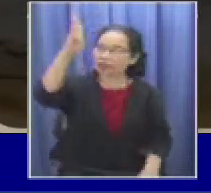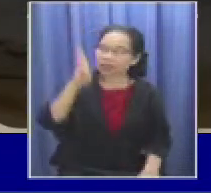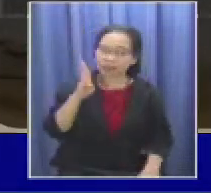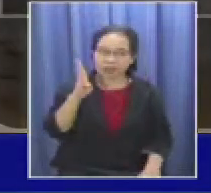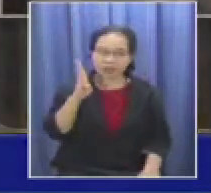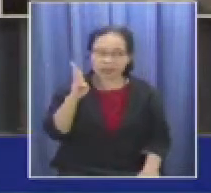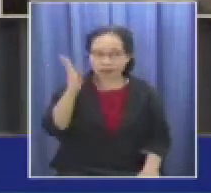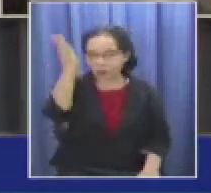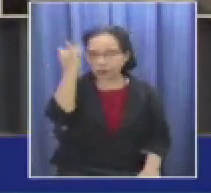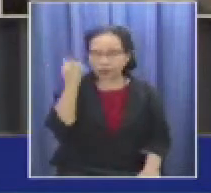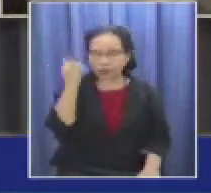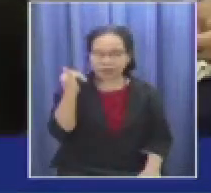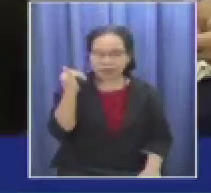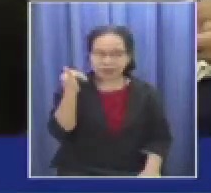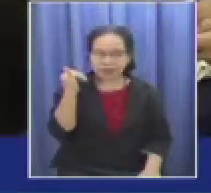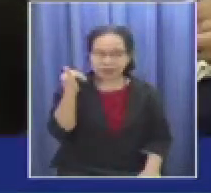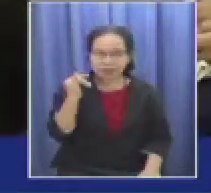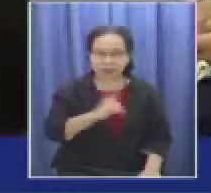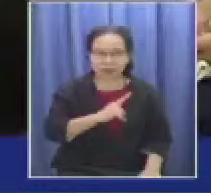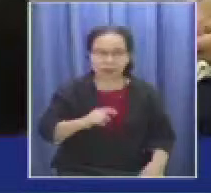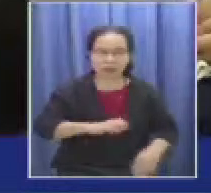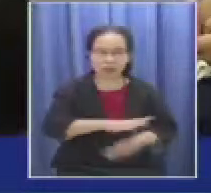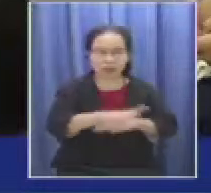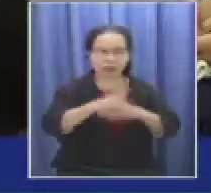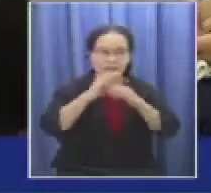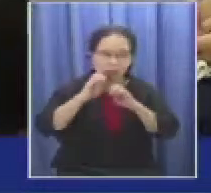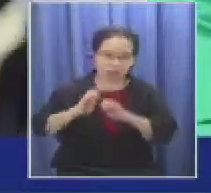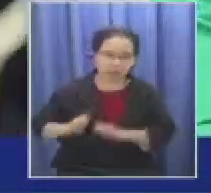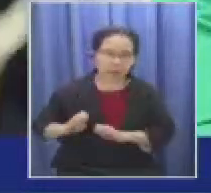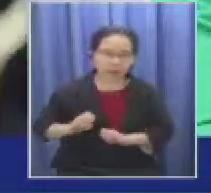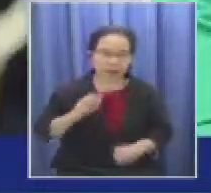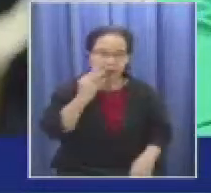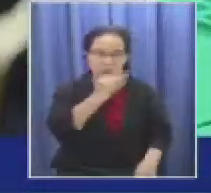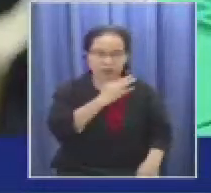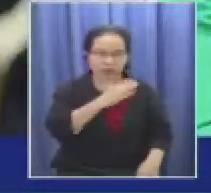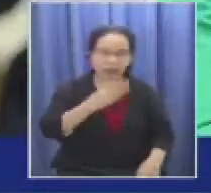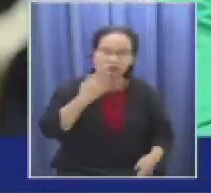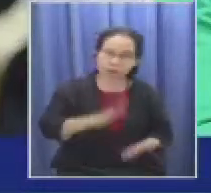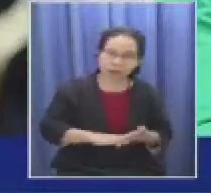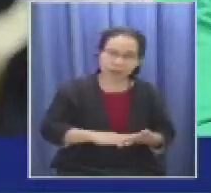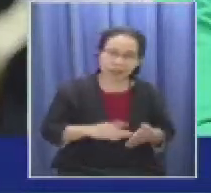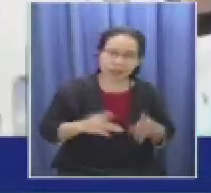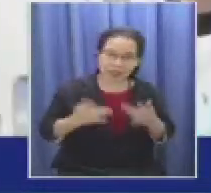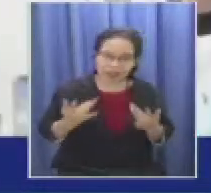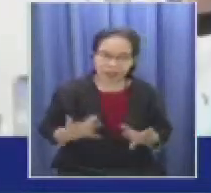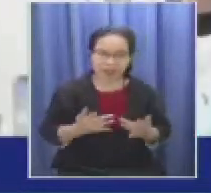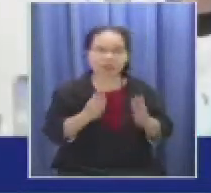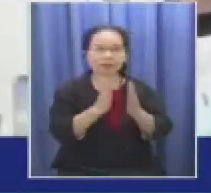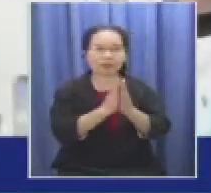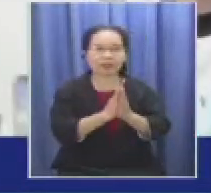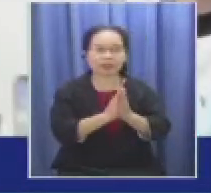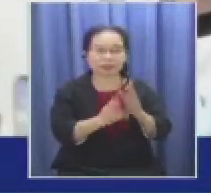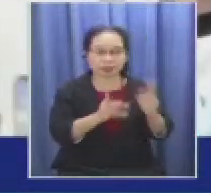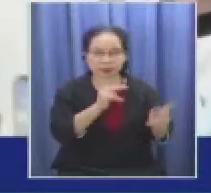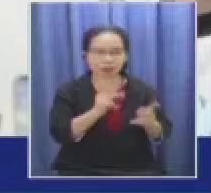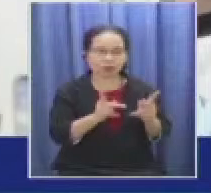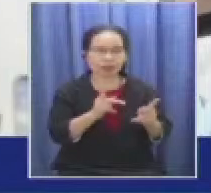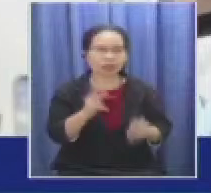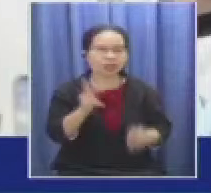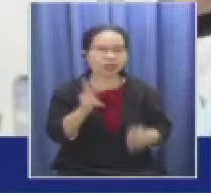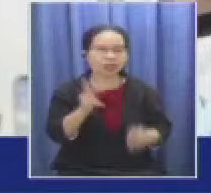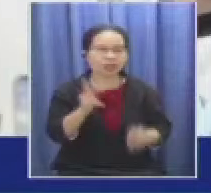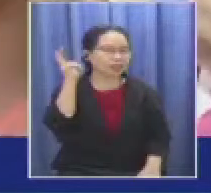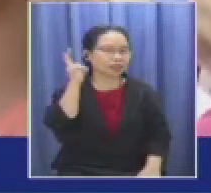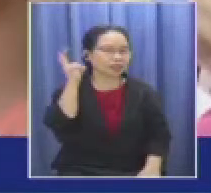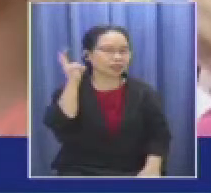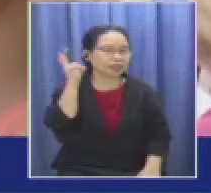wode wano abompae a Onyankopɔn betie sa wano no a wode bompae ne nya no bɔne a